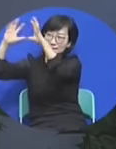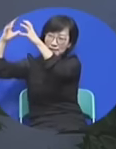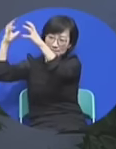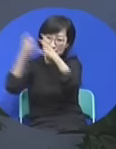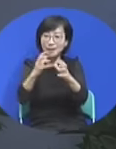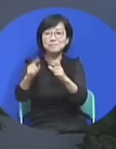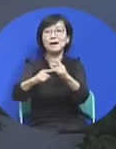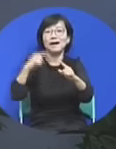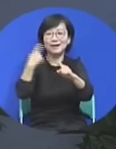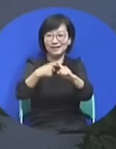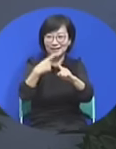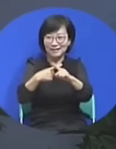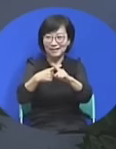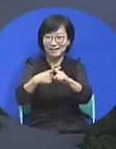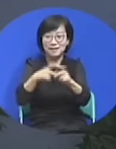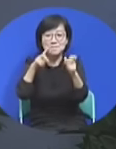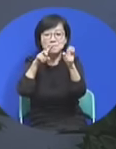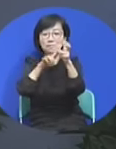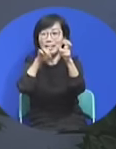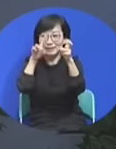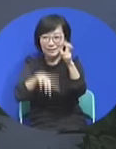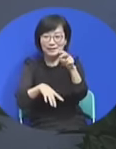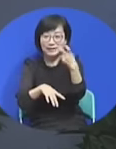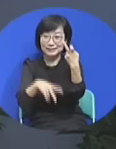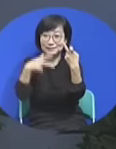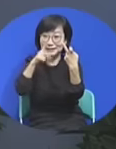what the kingdom of God means. 마태복음 12장에. In Matthew 12. 그렇죠.